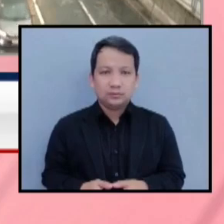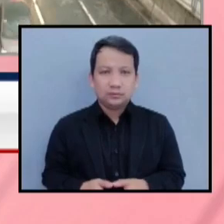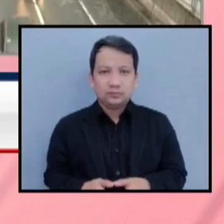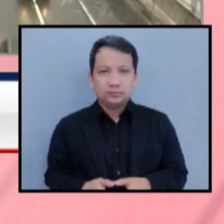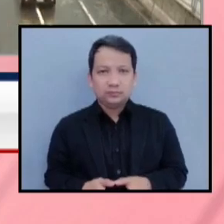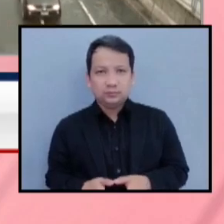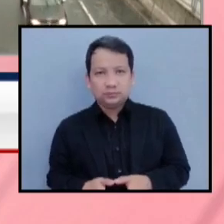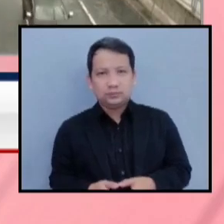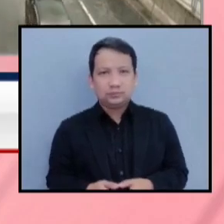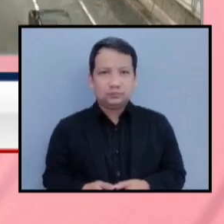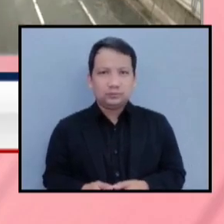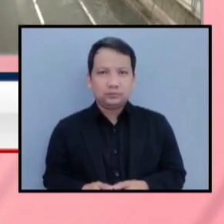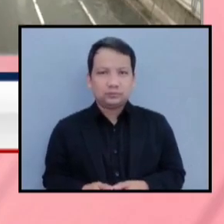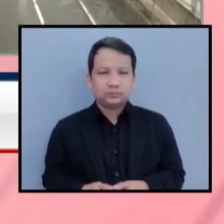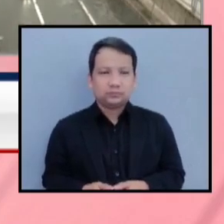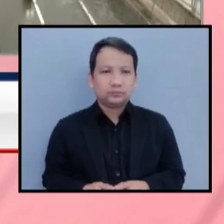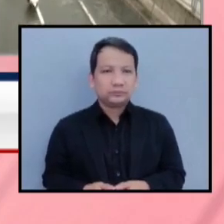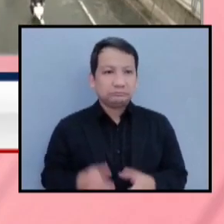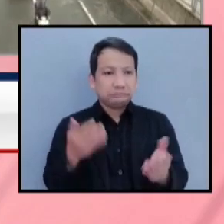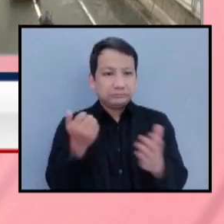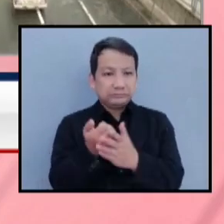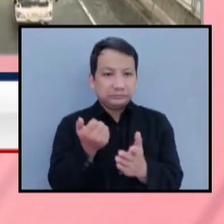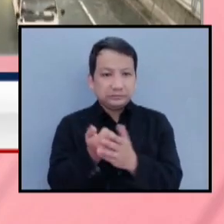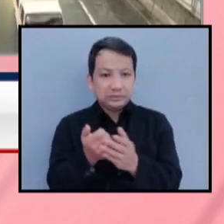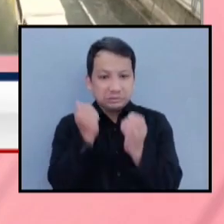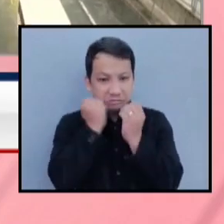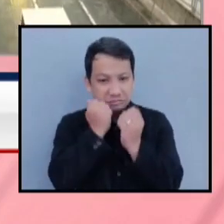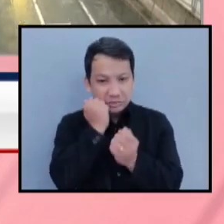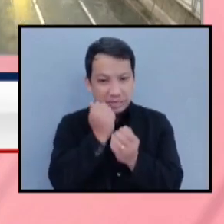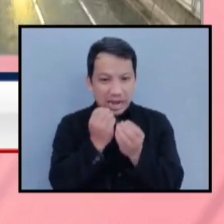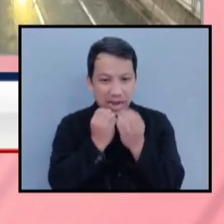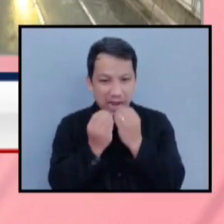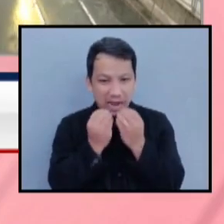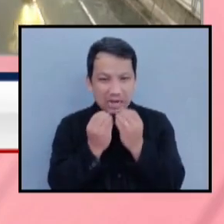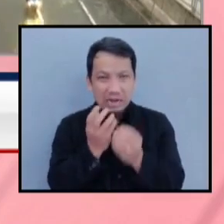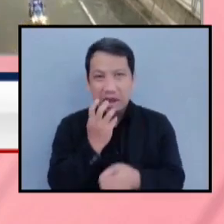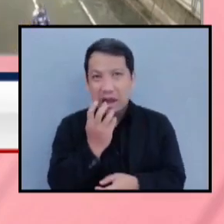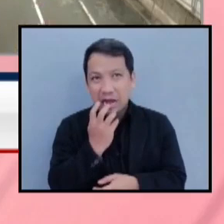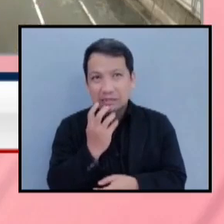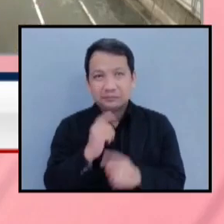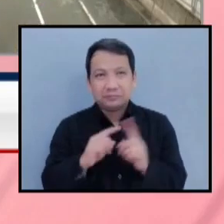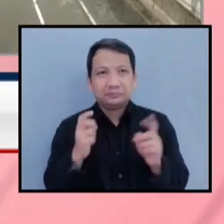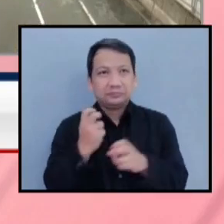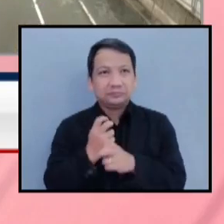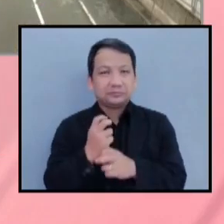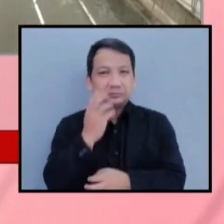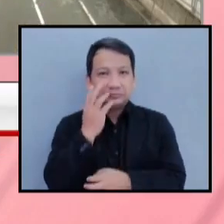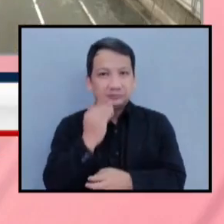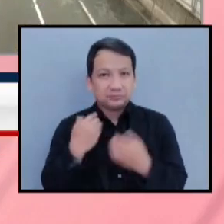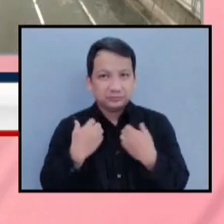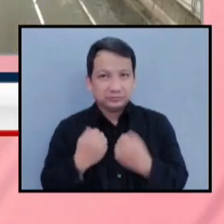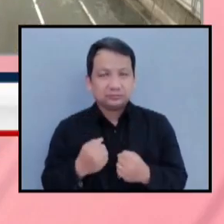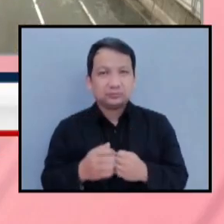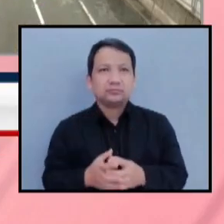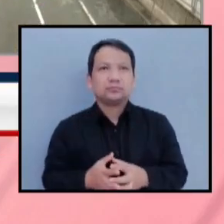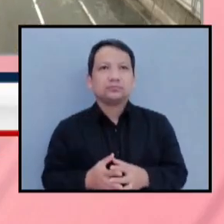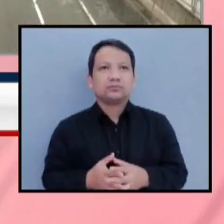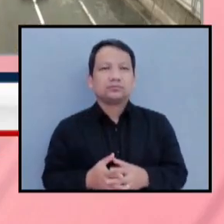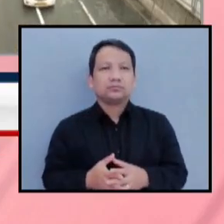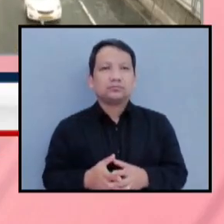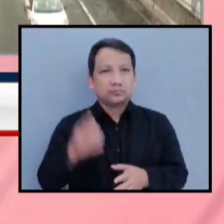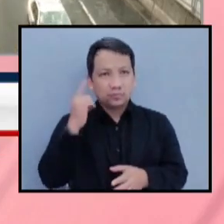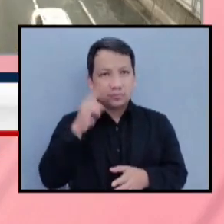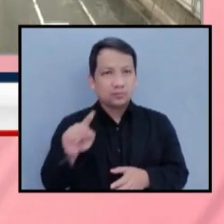good ka lang ng so good sa isang kind of diet. Di pala bagay sa'yo, ma-deteriorate din yung health mo. Yeah, exactly. For